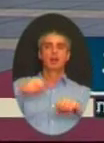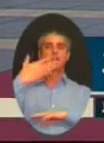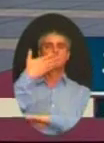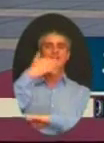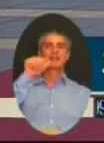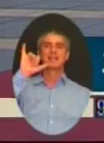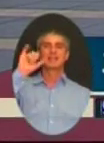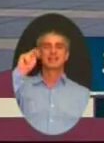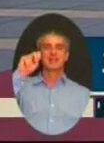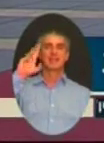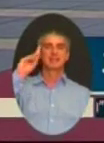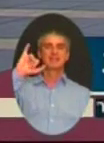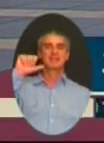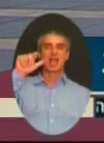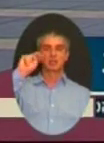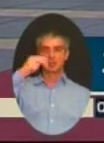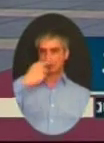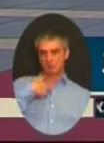אינדיאנה כאן,